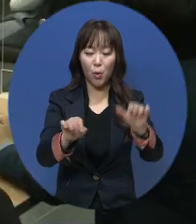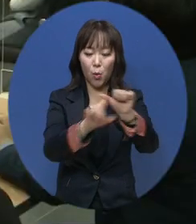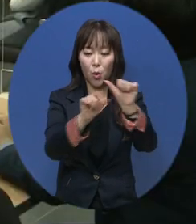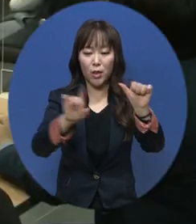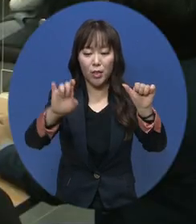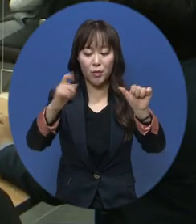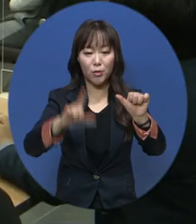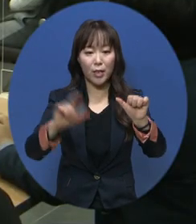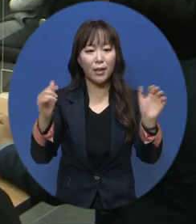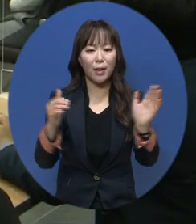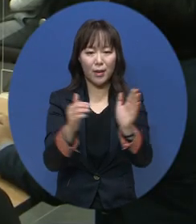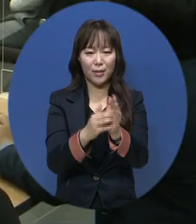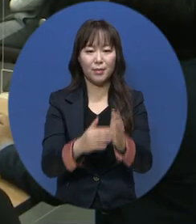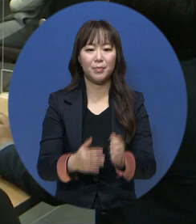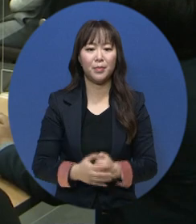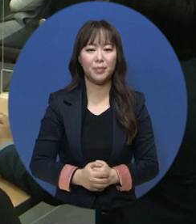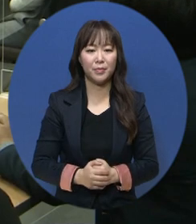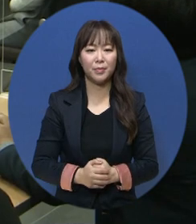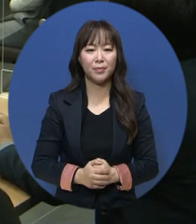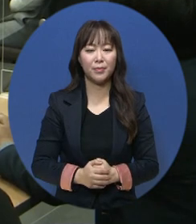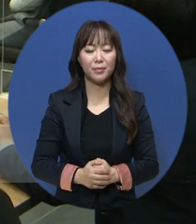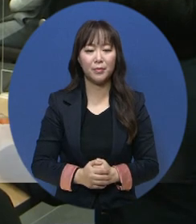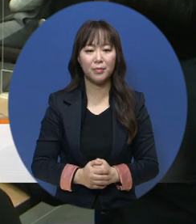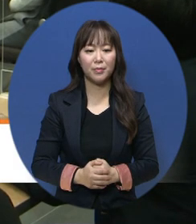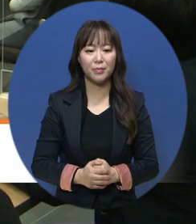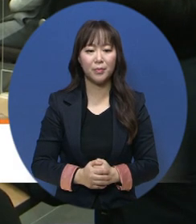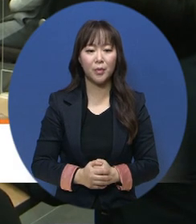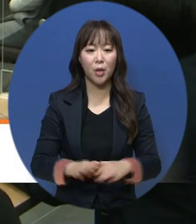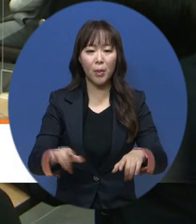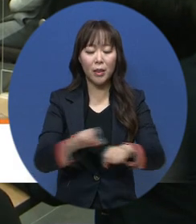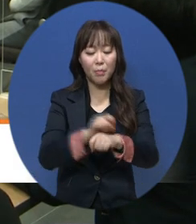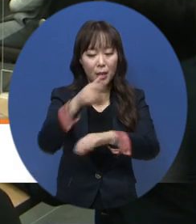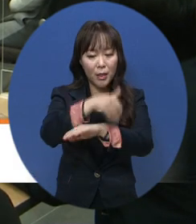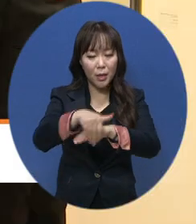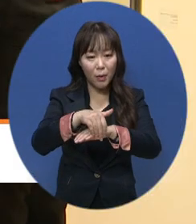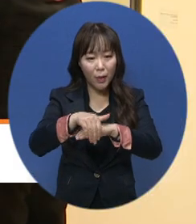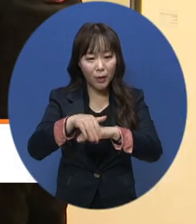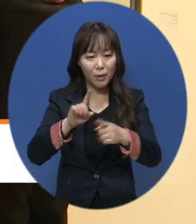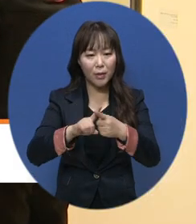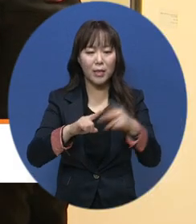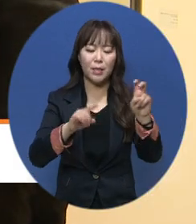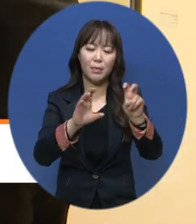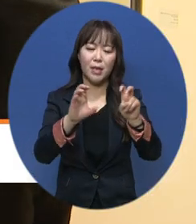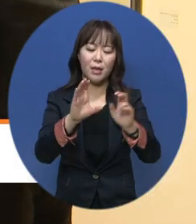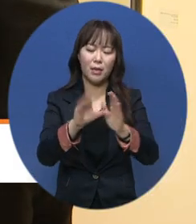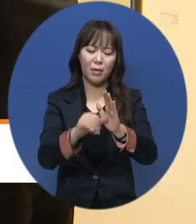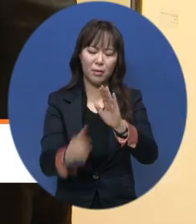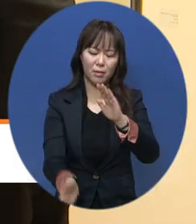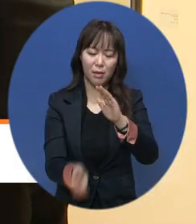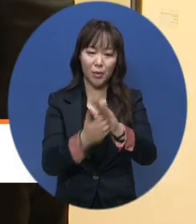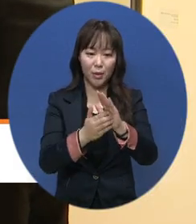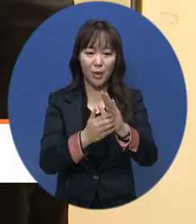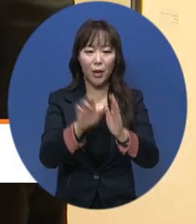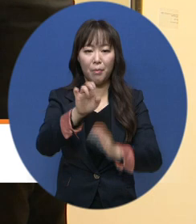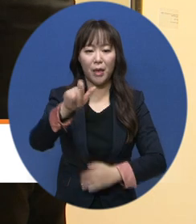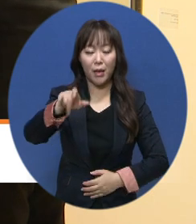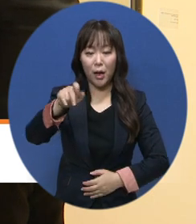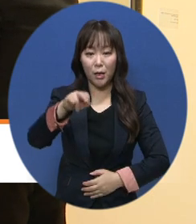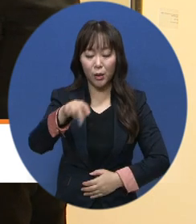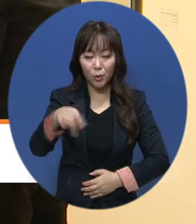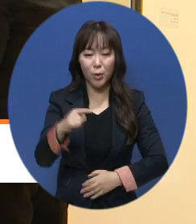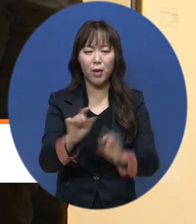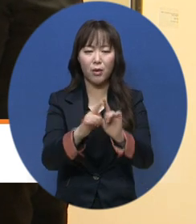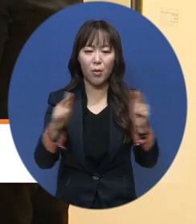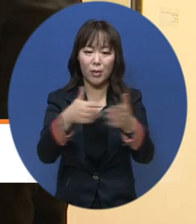5월 16일까지 진행됩니다. 이번 특별기획전시는 20세기 최고의 화가 파블로 피카소의 다양한